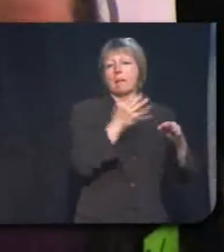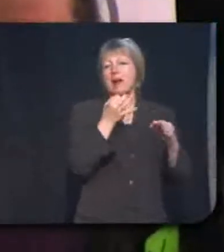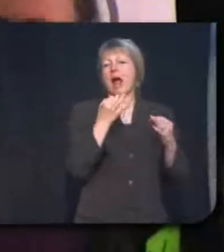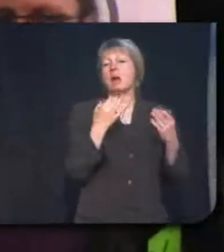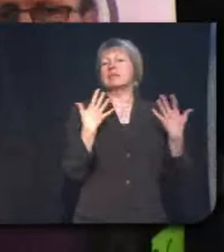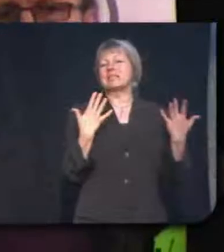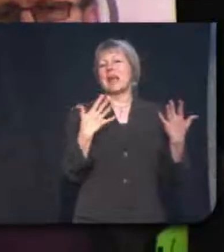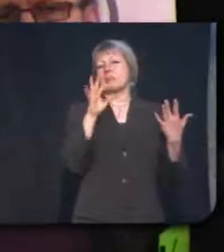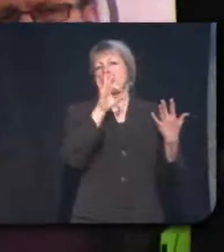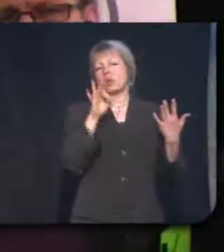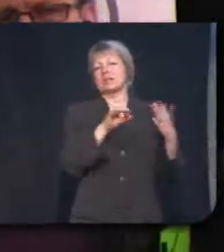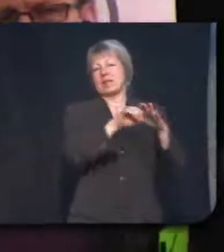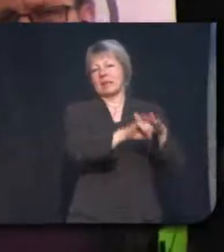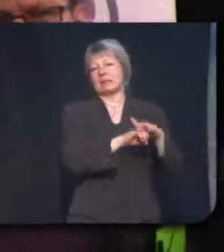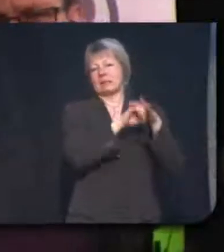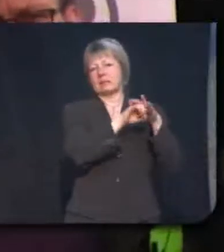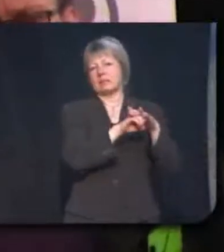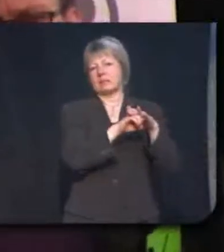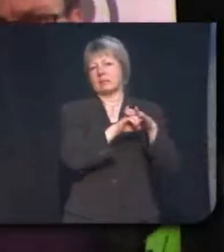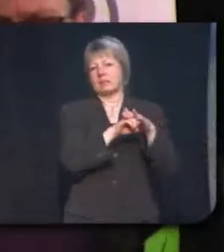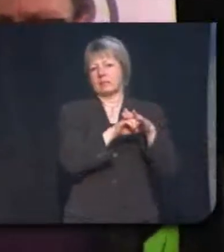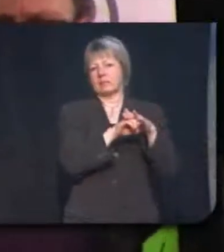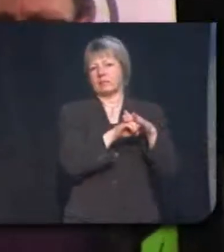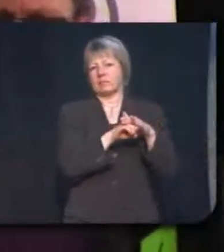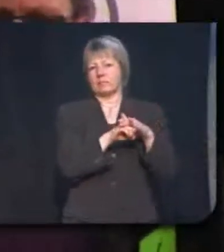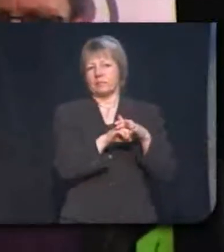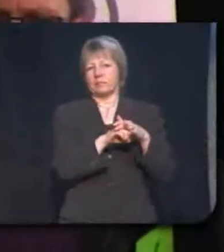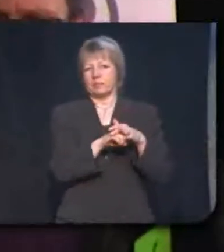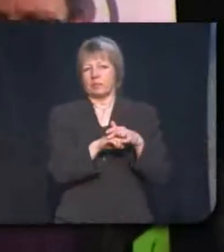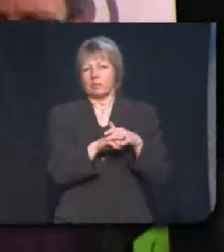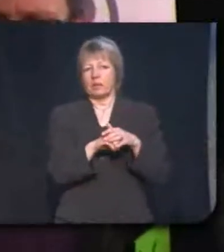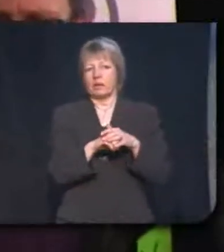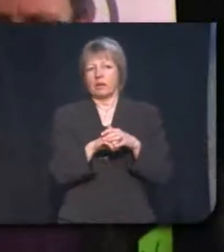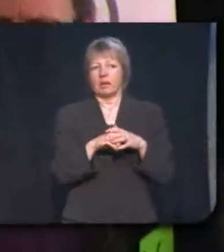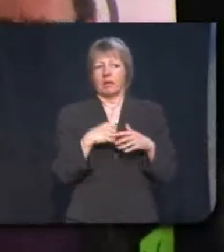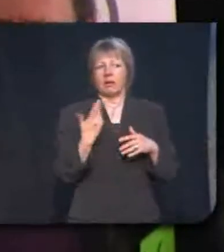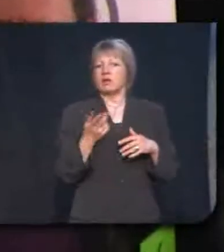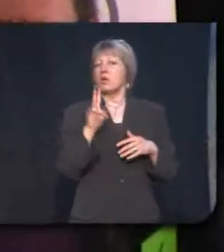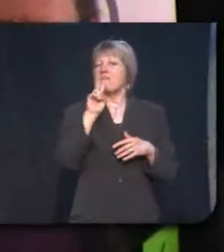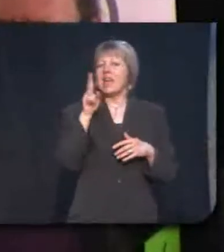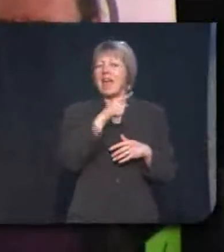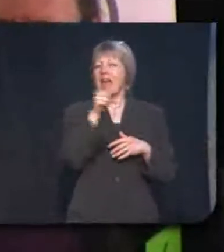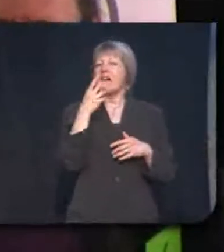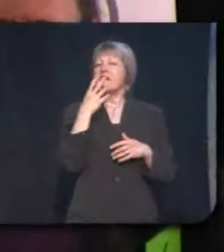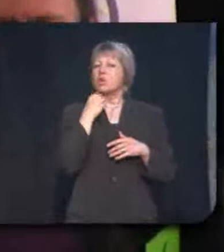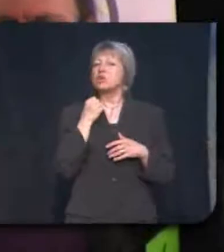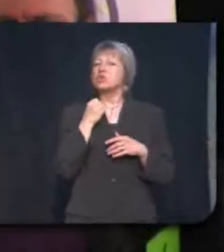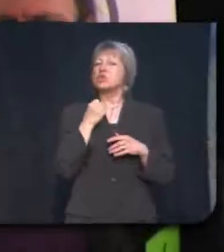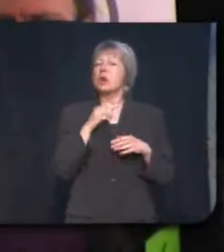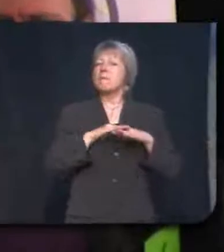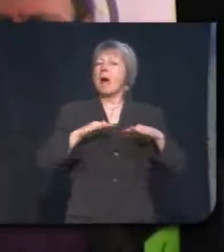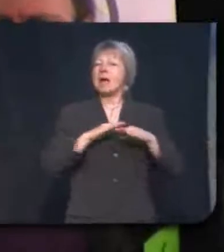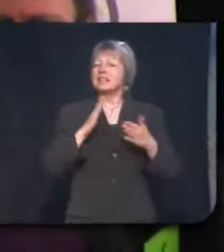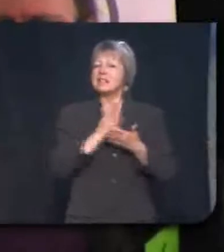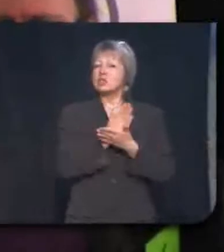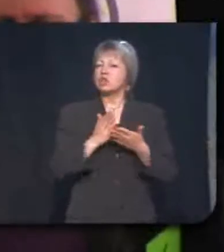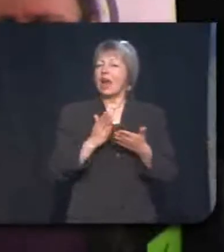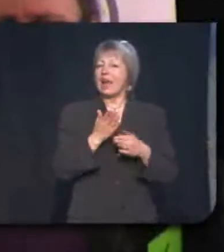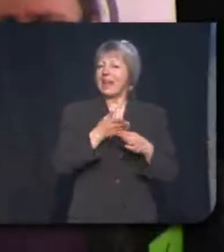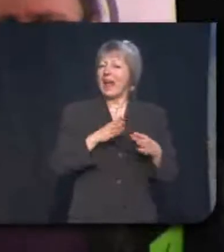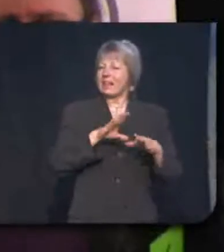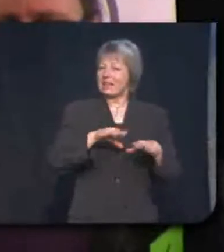Prozent von was 10% der angemeldeten die überhaupt an so etwas teilnehmen wollen also die einem Basis entscheide teilnehmen wollen quasi ist es wie ein